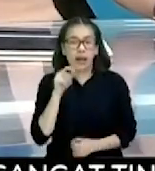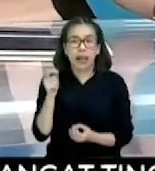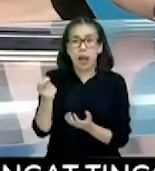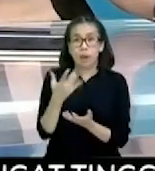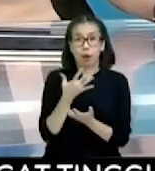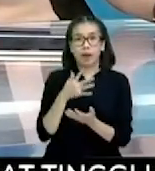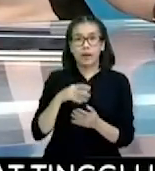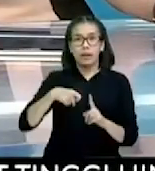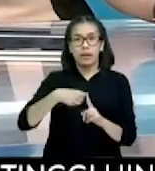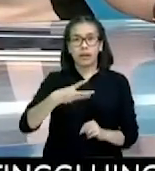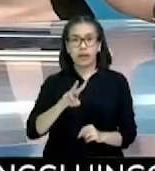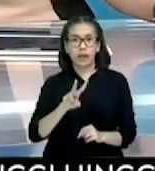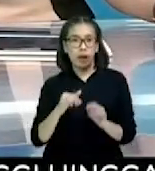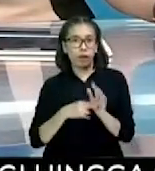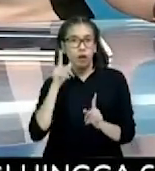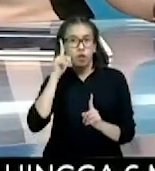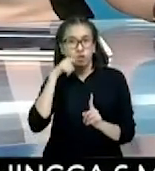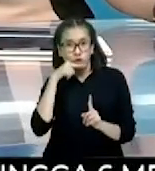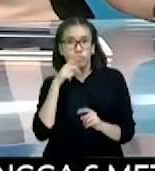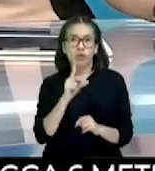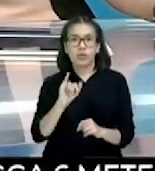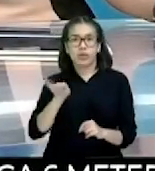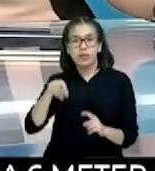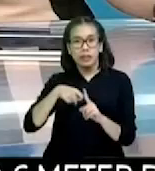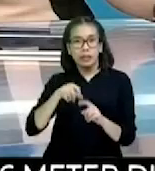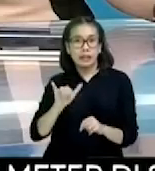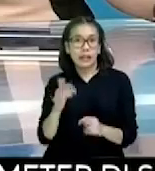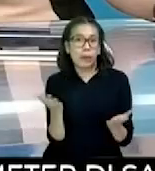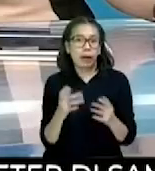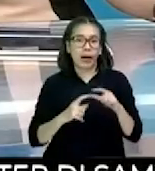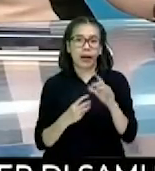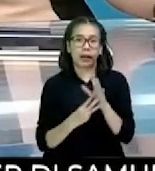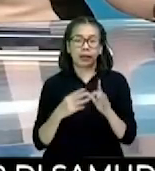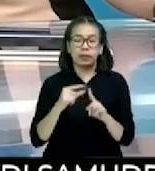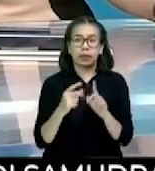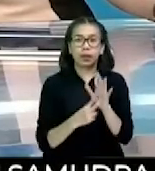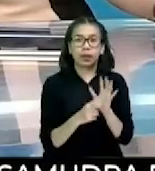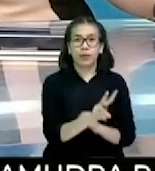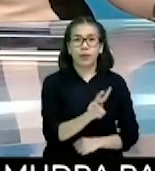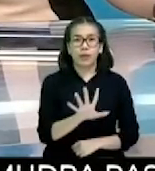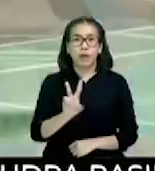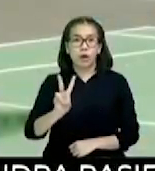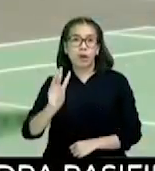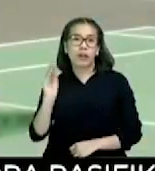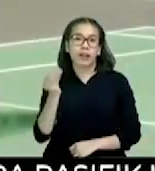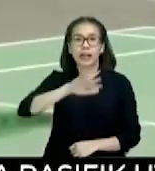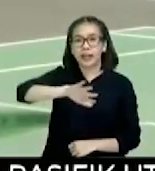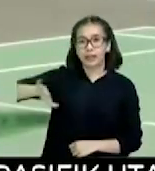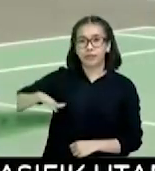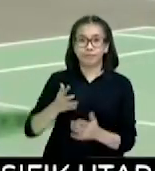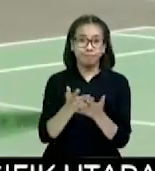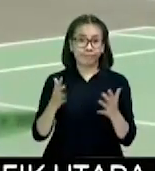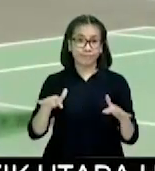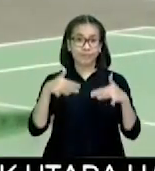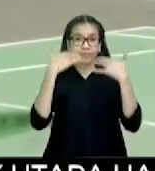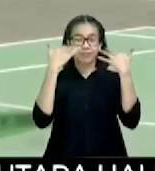serta juru kamera Rizky Ihwal dan Edi Nugroho dari SMPN 252 Jakarta Timur. Ya pemirsa,